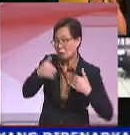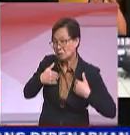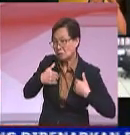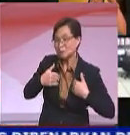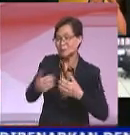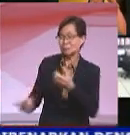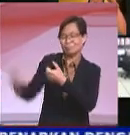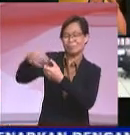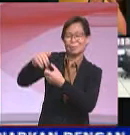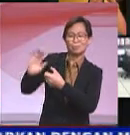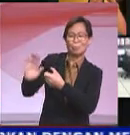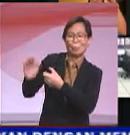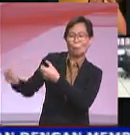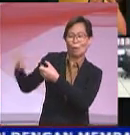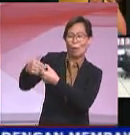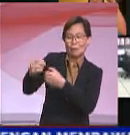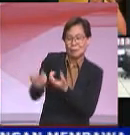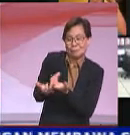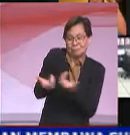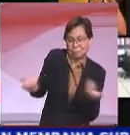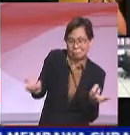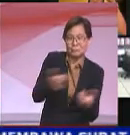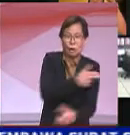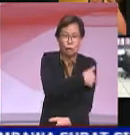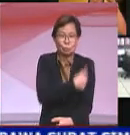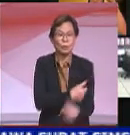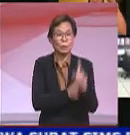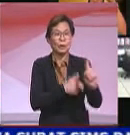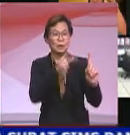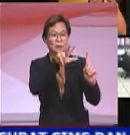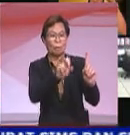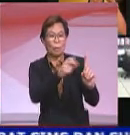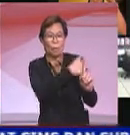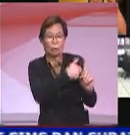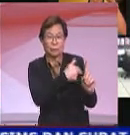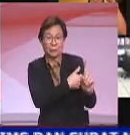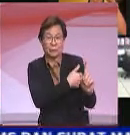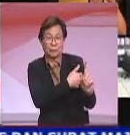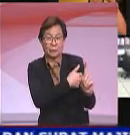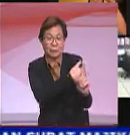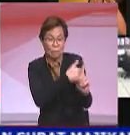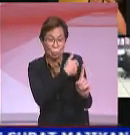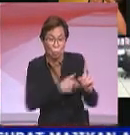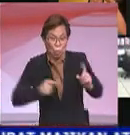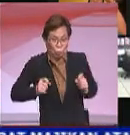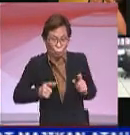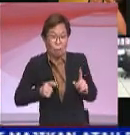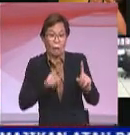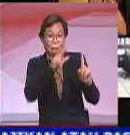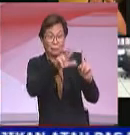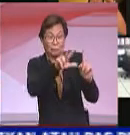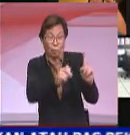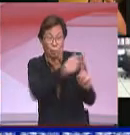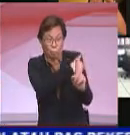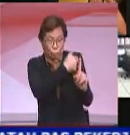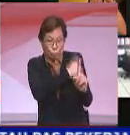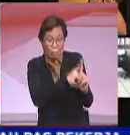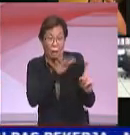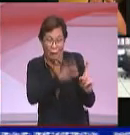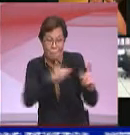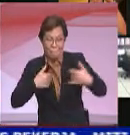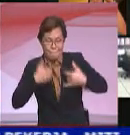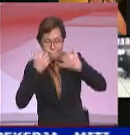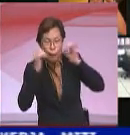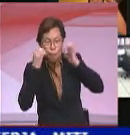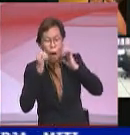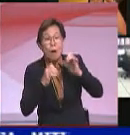Jadi bila kita asingkan hospital, ada 130 hospital yang telah dikenal pasti mempunyai ia